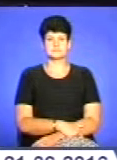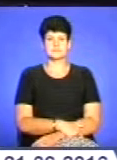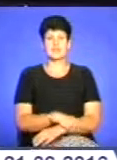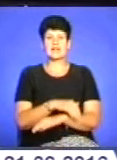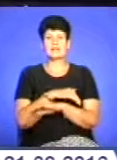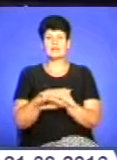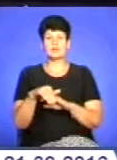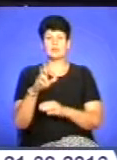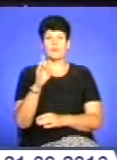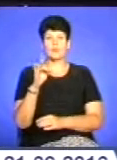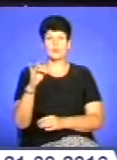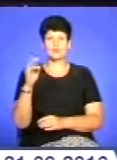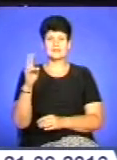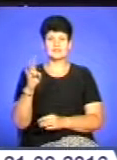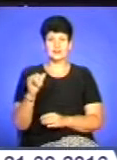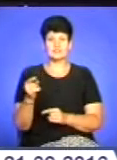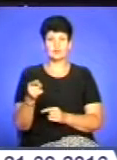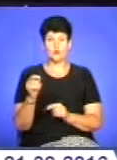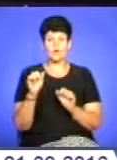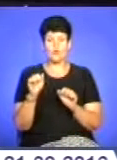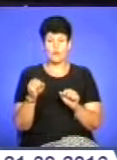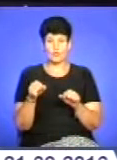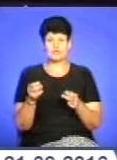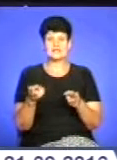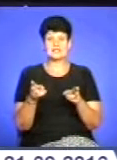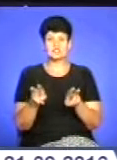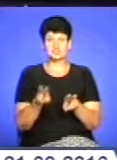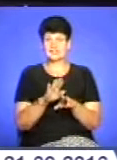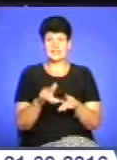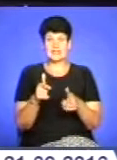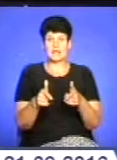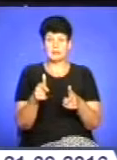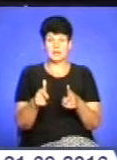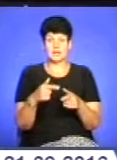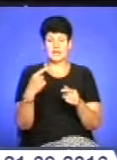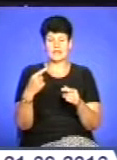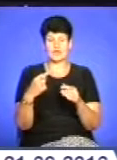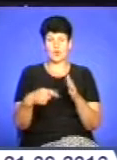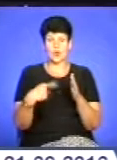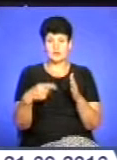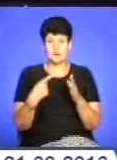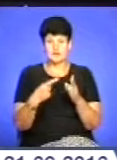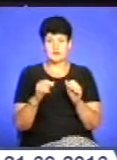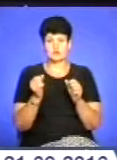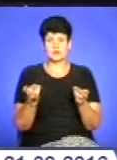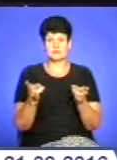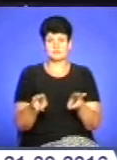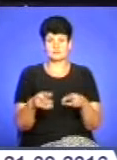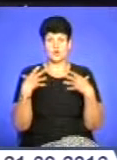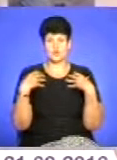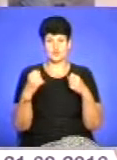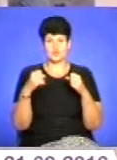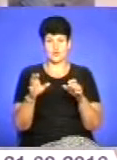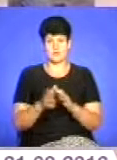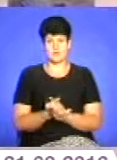На вулиці Брюкнера у Тернополі можна залишити не лише підбори і колеса, а й здоров'я. Чому? Дізнавалася Любов